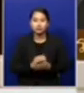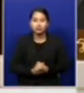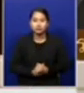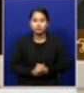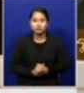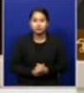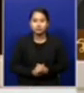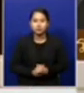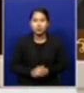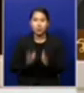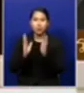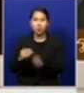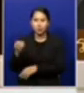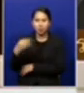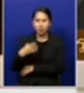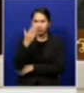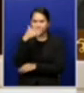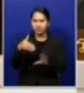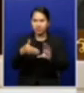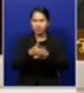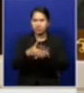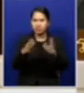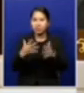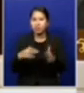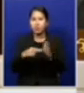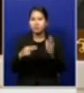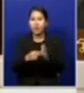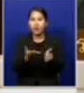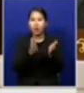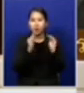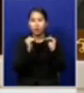จ้าที่รายงานว่าที่ไม่ขึ้นมาเพราะยังไม่ได้ขออนุมัติครับ